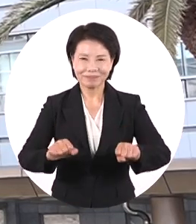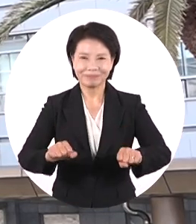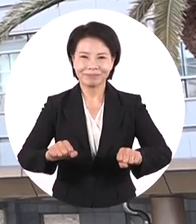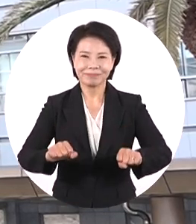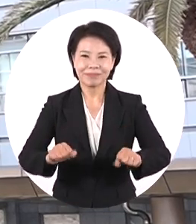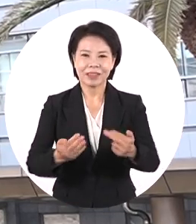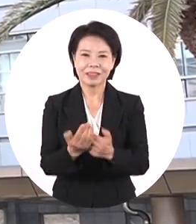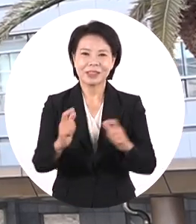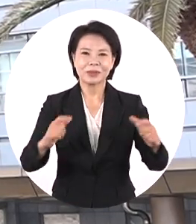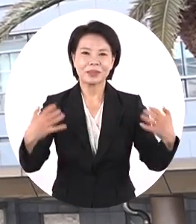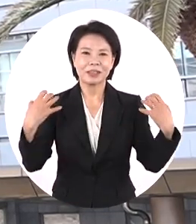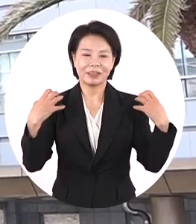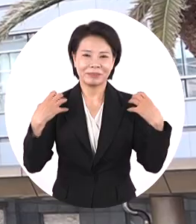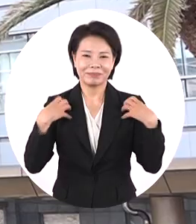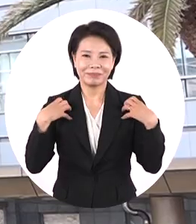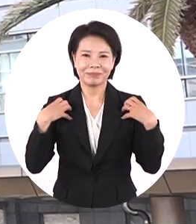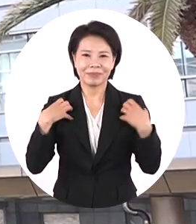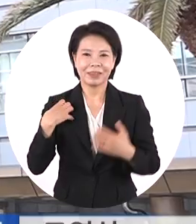안녕하세요.